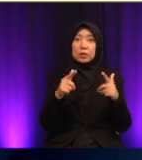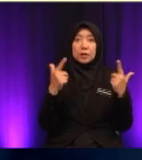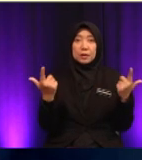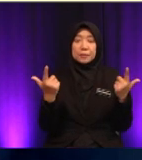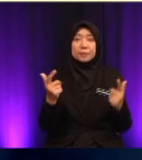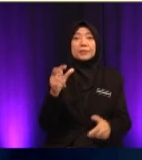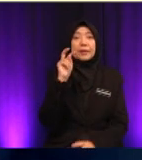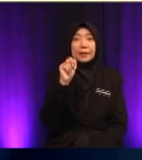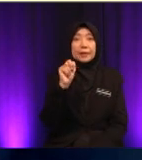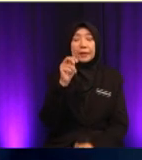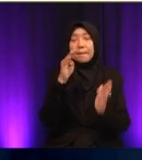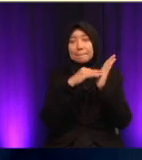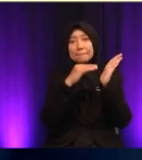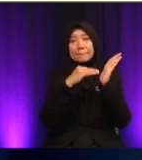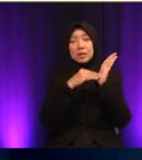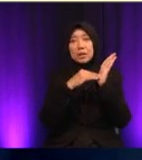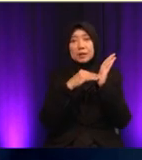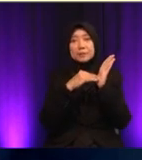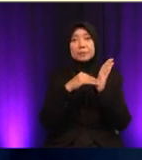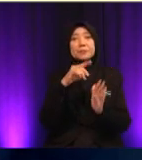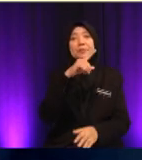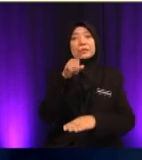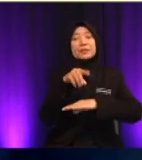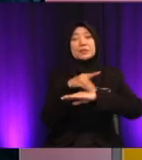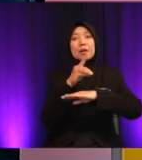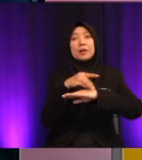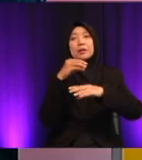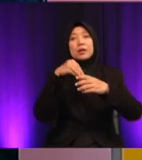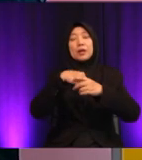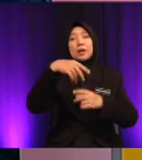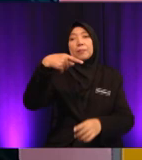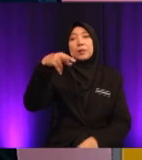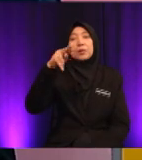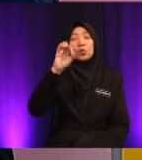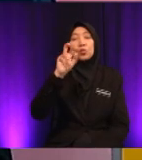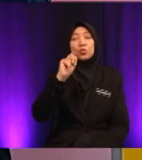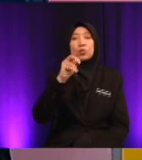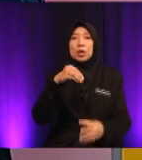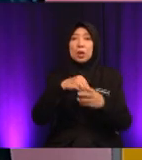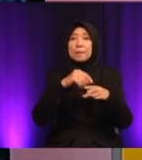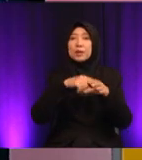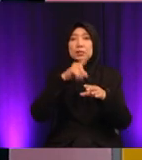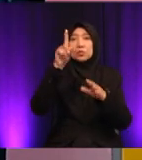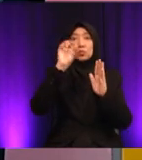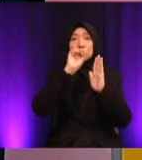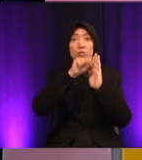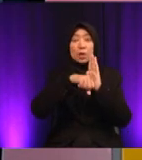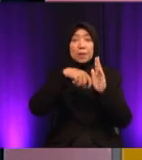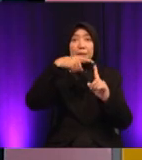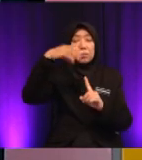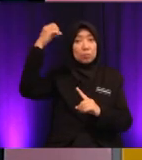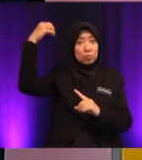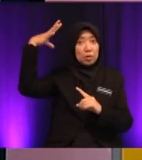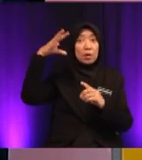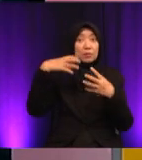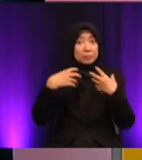Berapa bilangan Zara atau beberapa bilangan foton dalam masa 100 kita buka lampu tentulah lebih satu dua